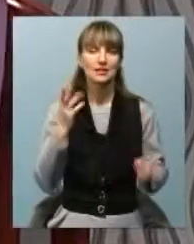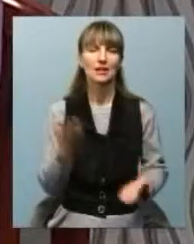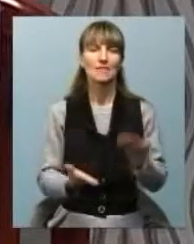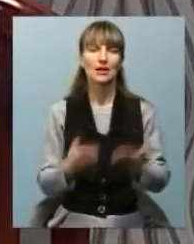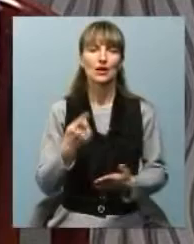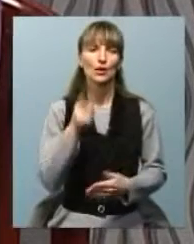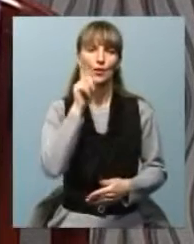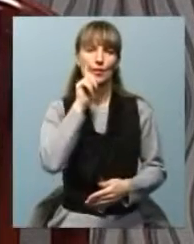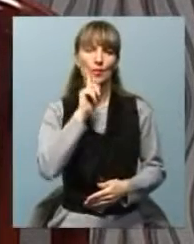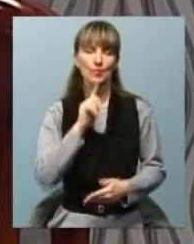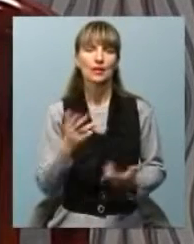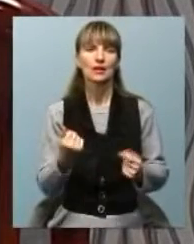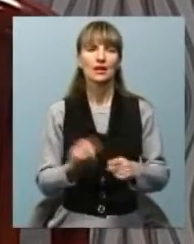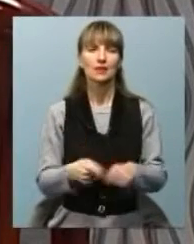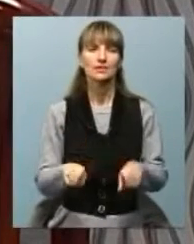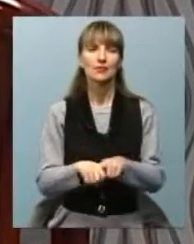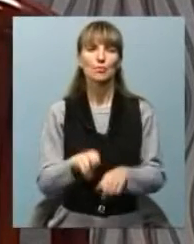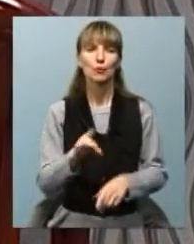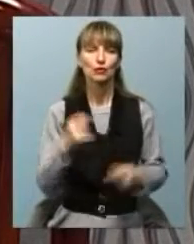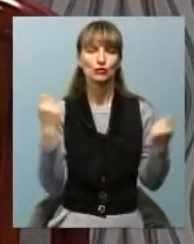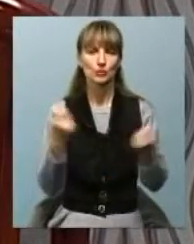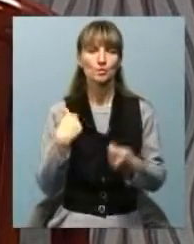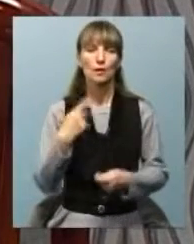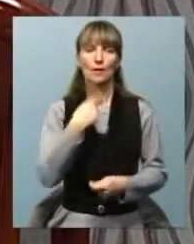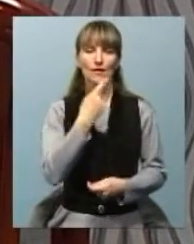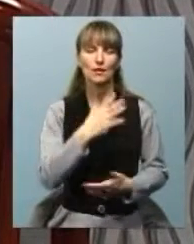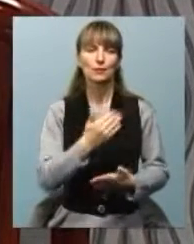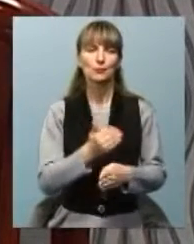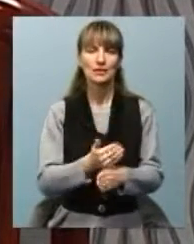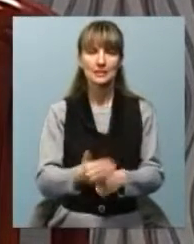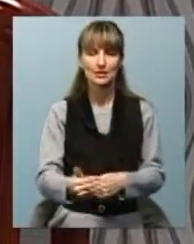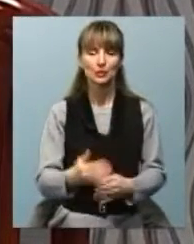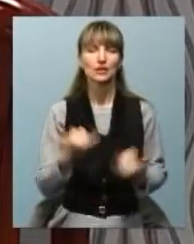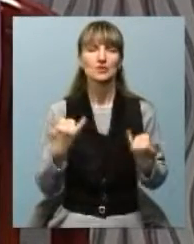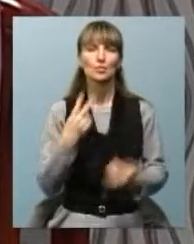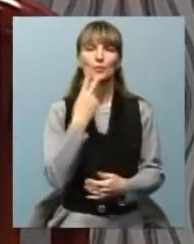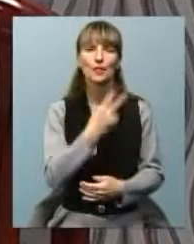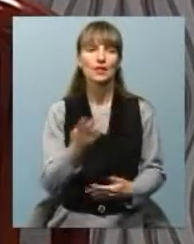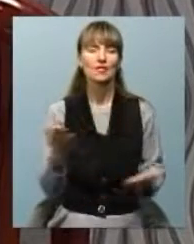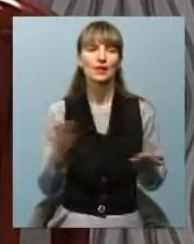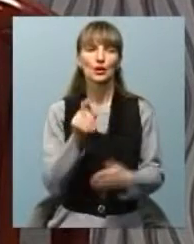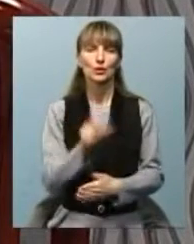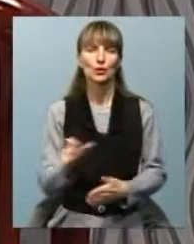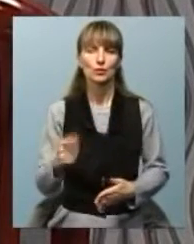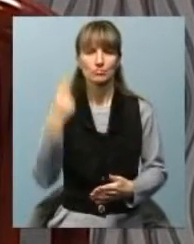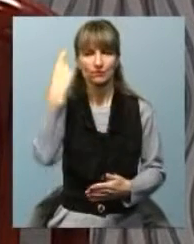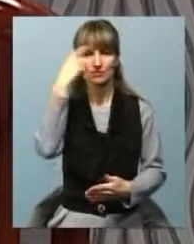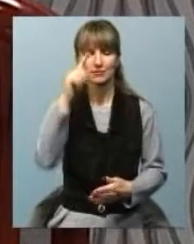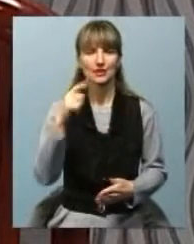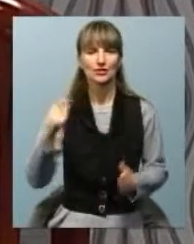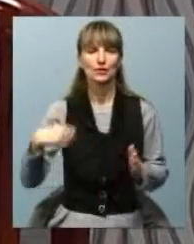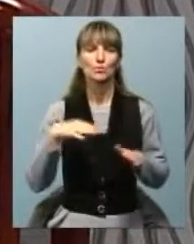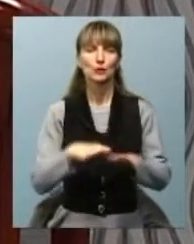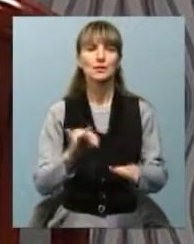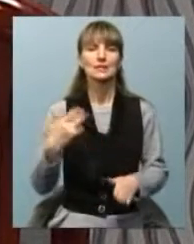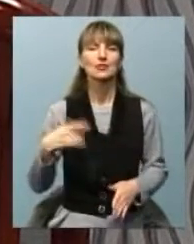Напевно, вони дуже комфортні. Ну, це дійсно так. Про джинси ми поговоримо трішки згодом. А прямо зараз давайте ж подивимось, як люди вигадали швейну машинку